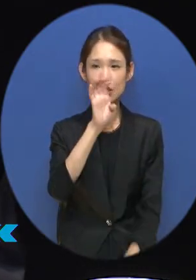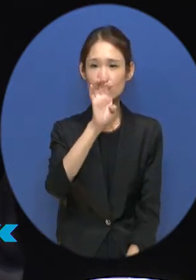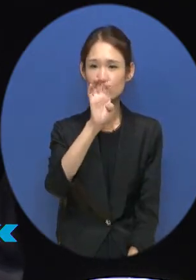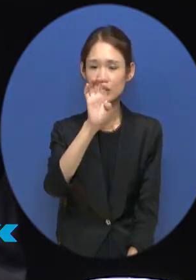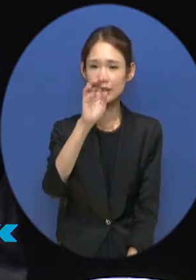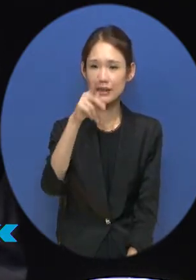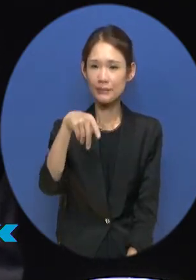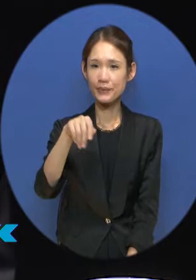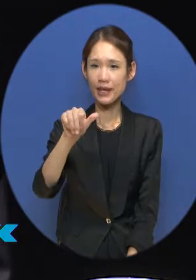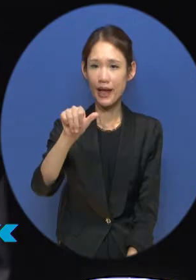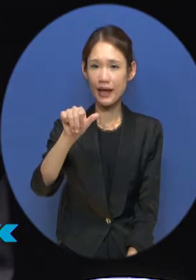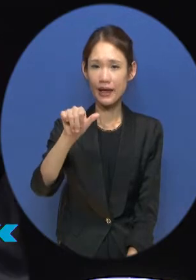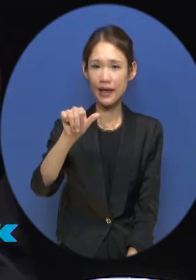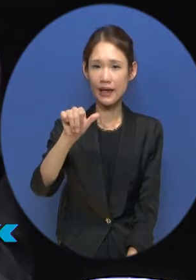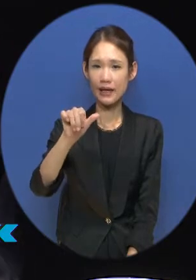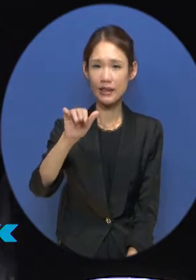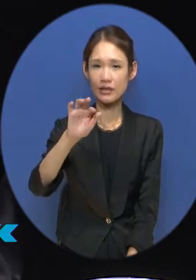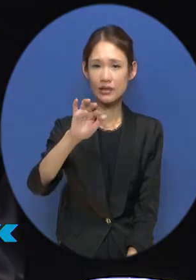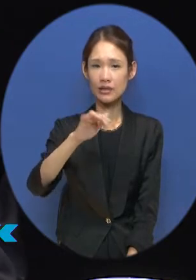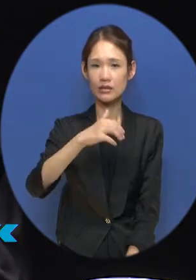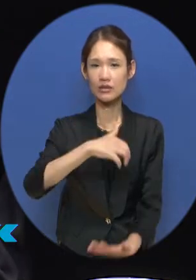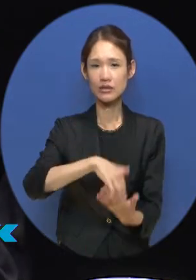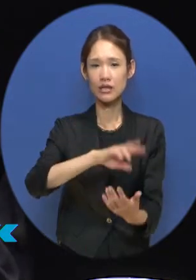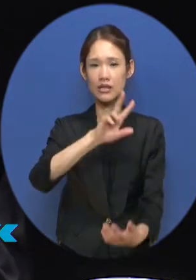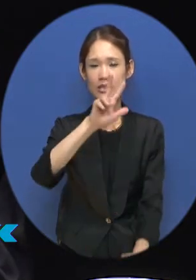지금 미국 EPA에서는 네.